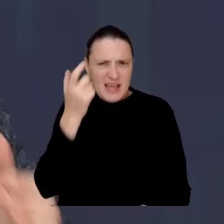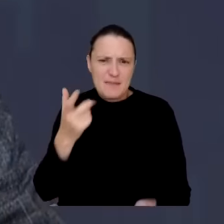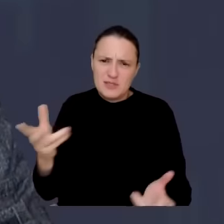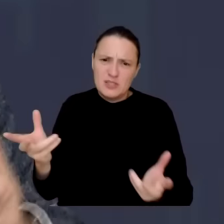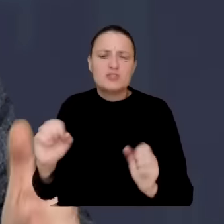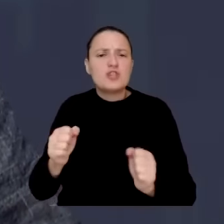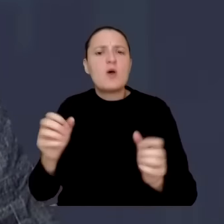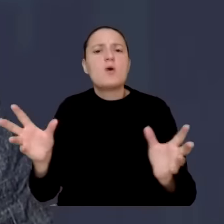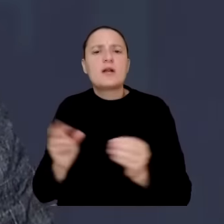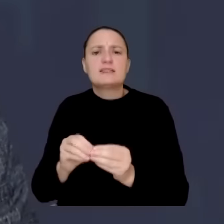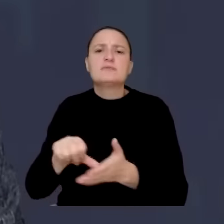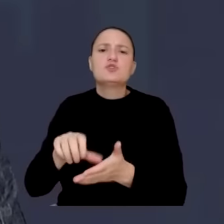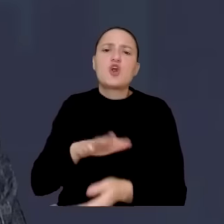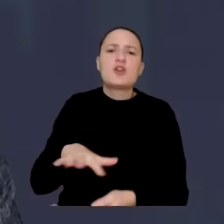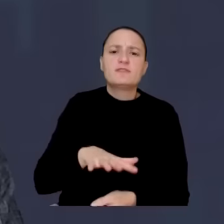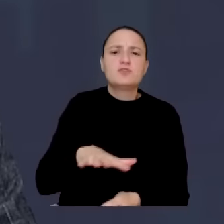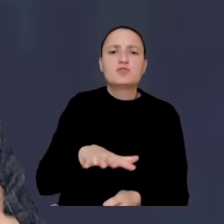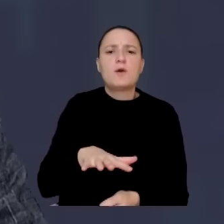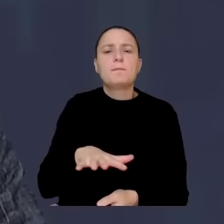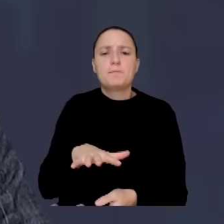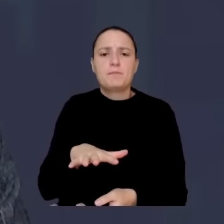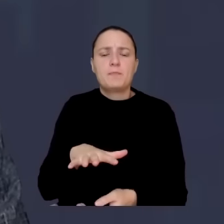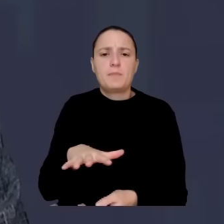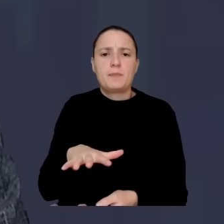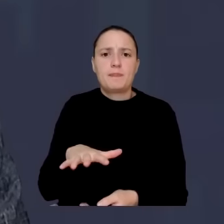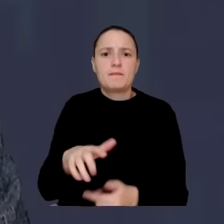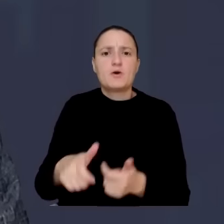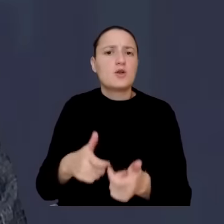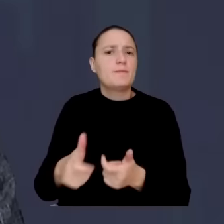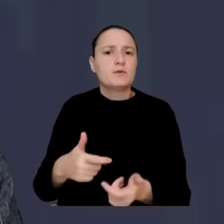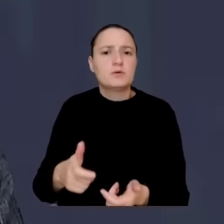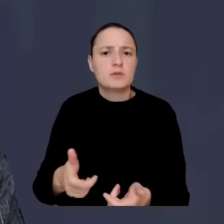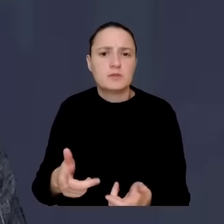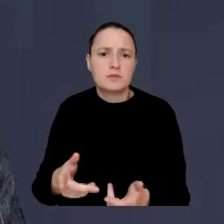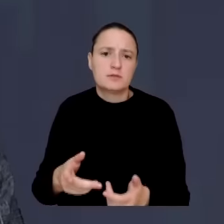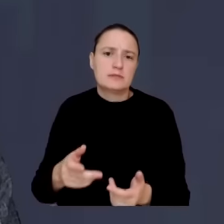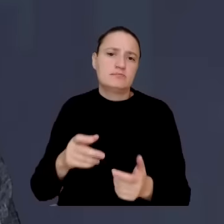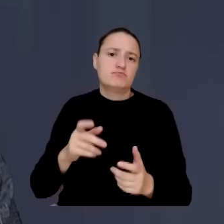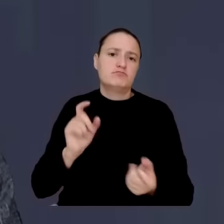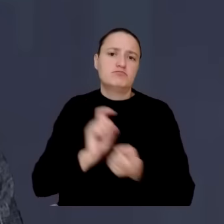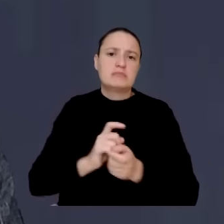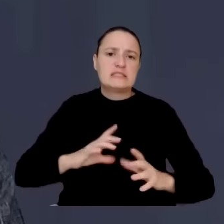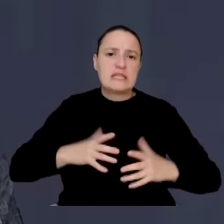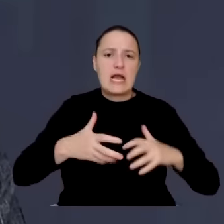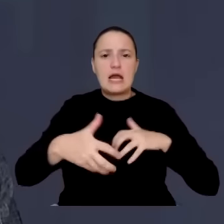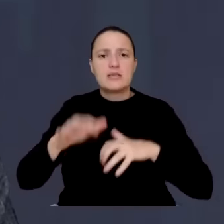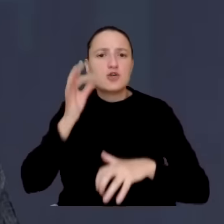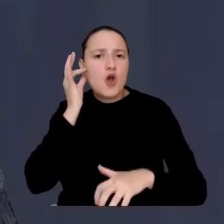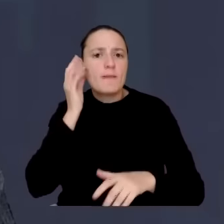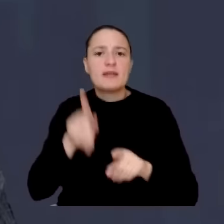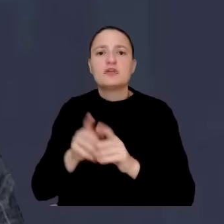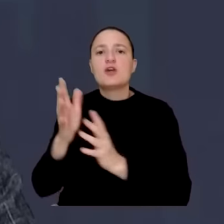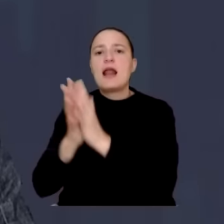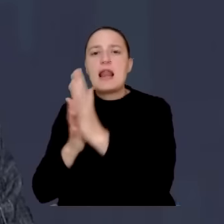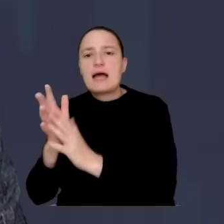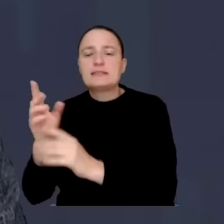ludźmi środowiskami które tworzy którzy które robiły strajki kobiet czy też biegały po po lasach przy granicy z